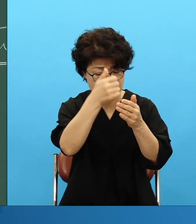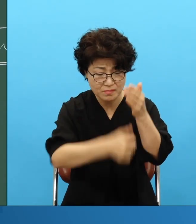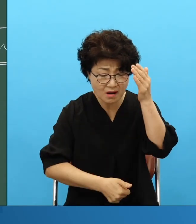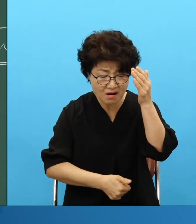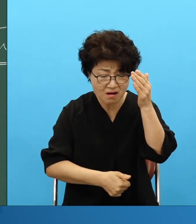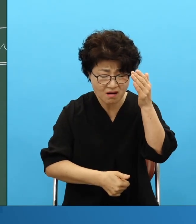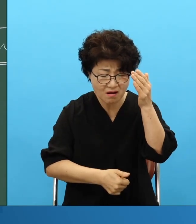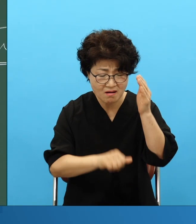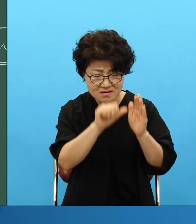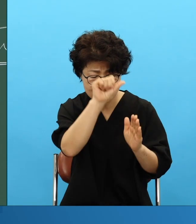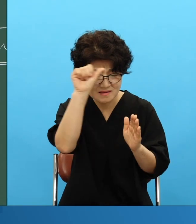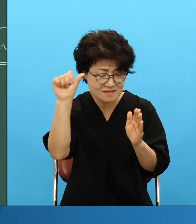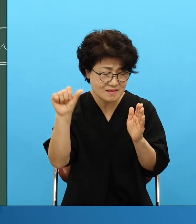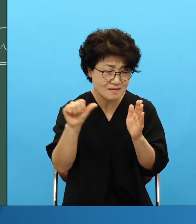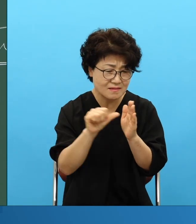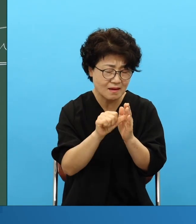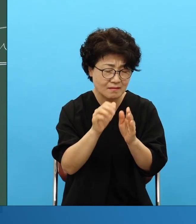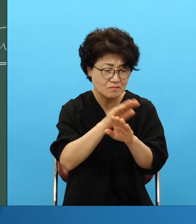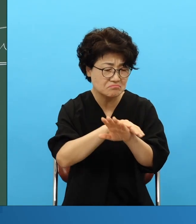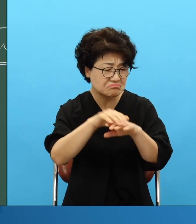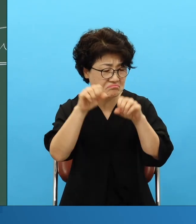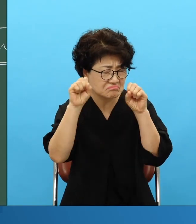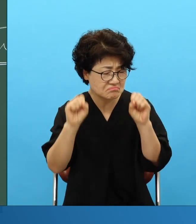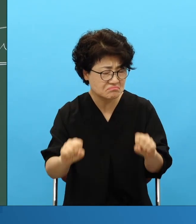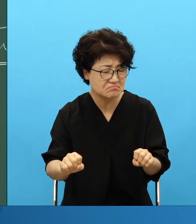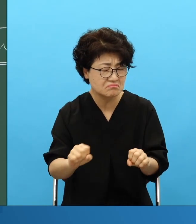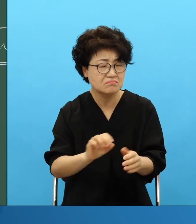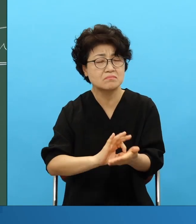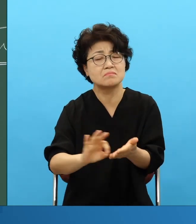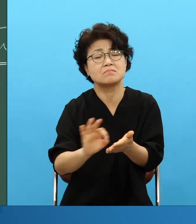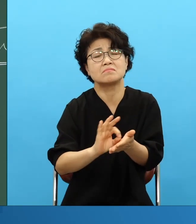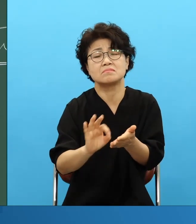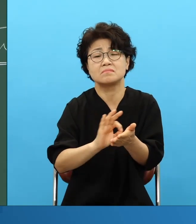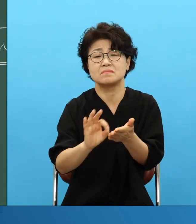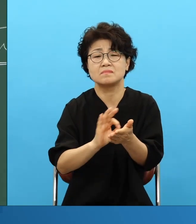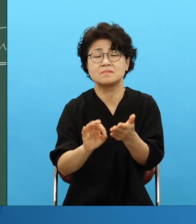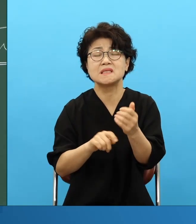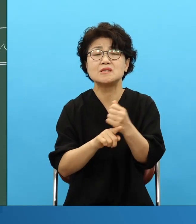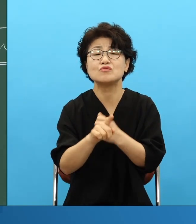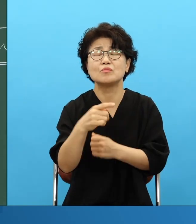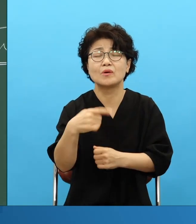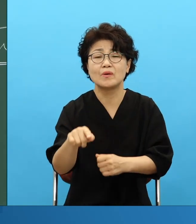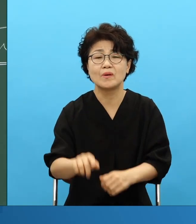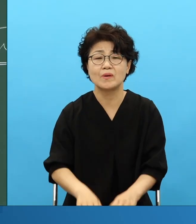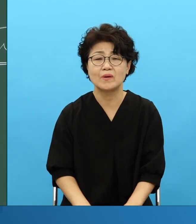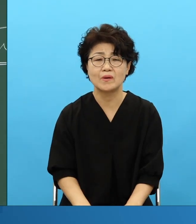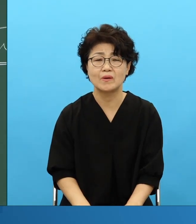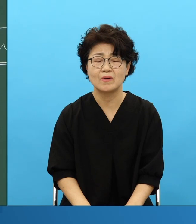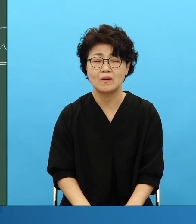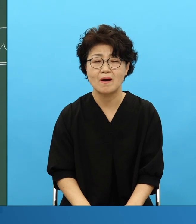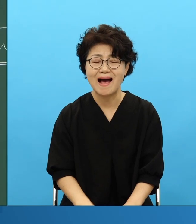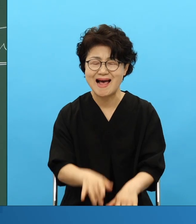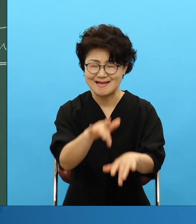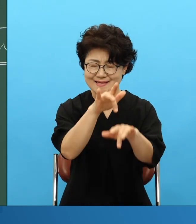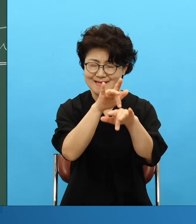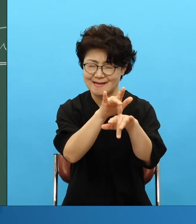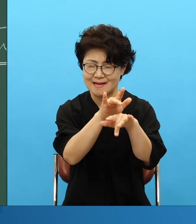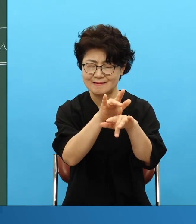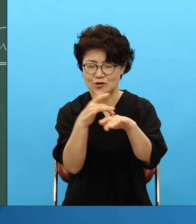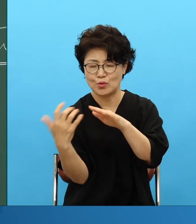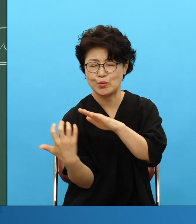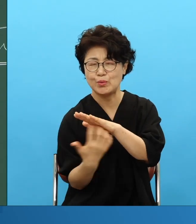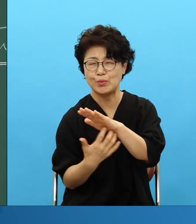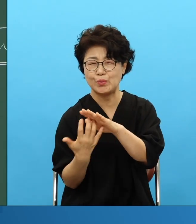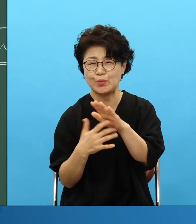다 낭비합니다. They're being tested by things 안타깝지요. that should not be testing them, and they're just wasting their life 그게 away. 사단의 전략이요. That is Satan's